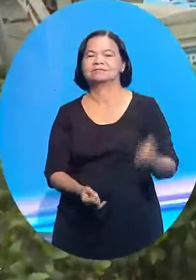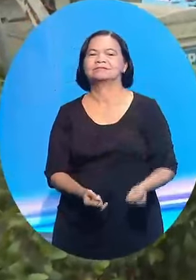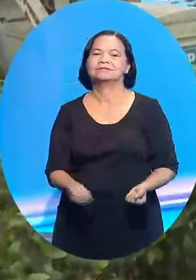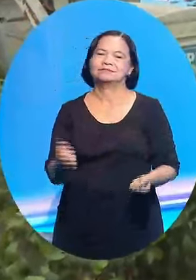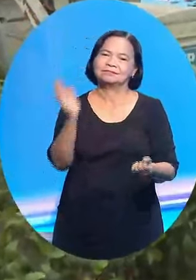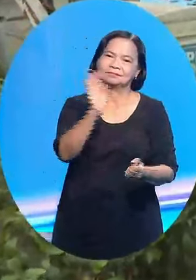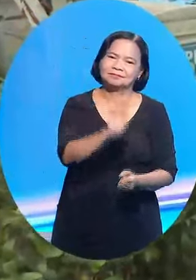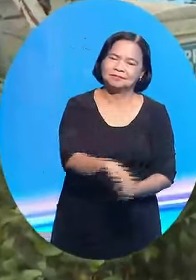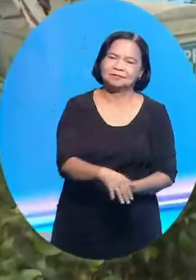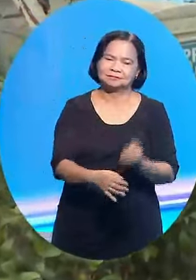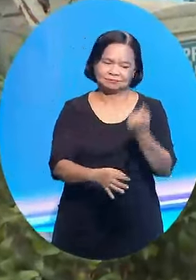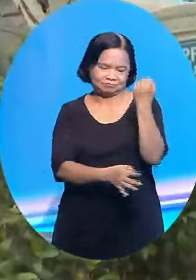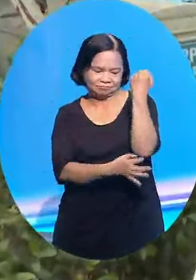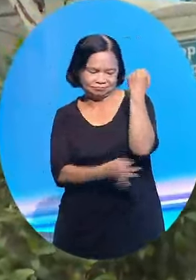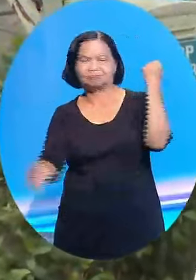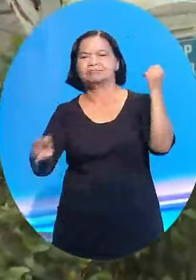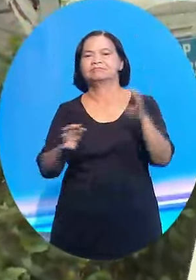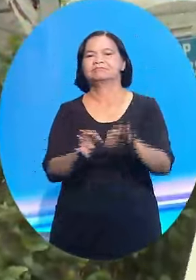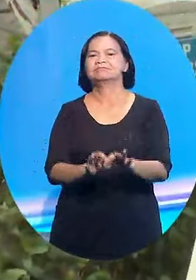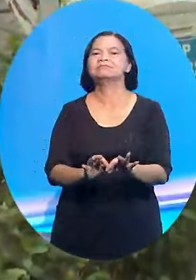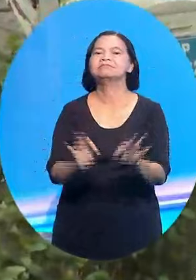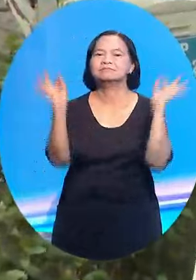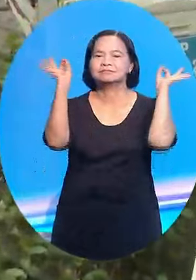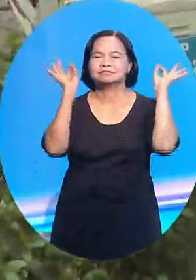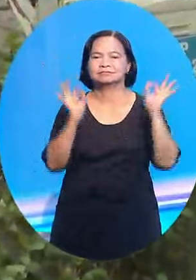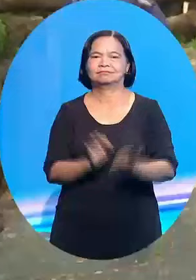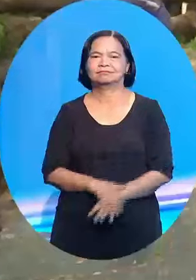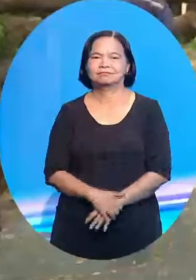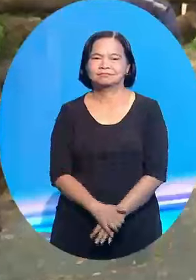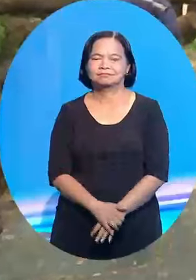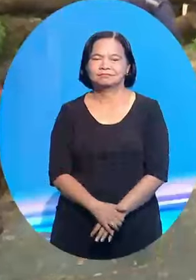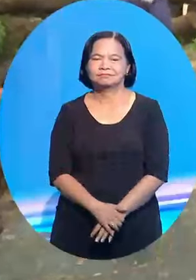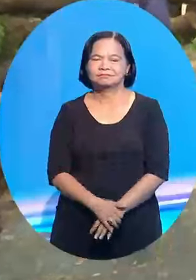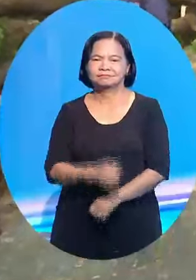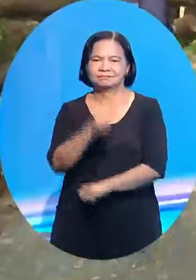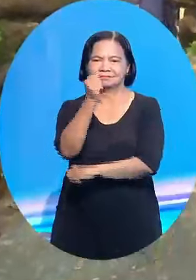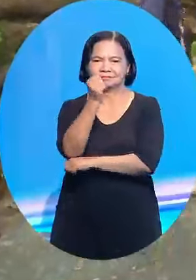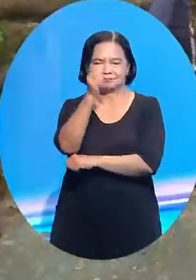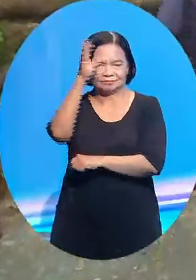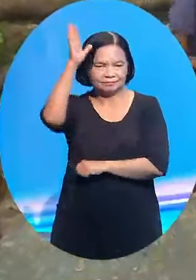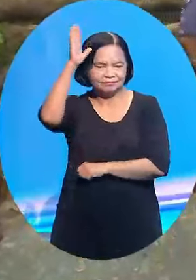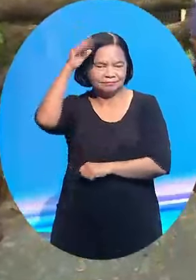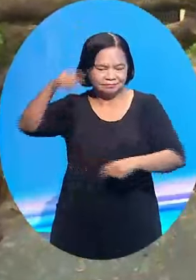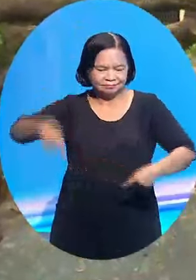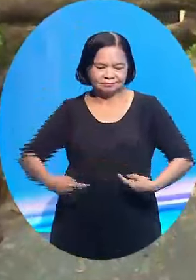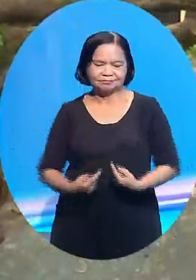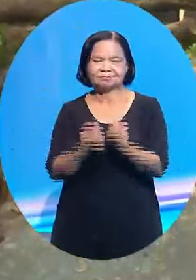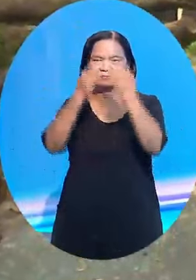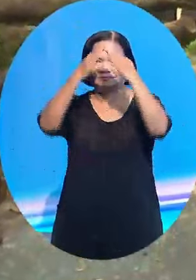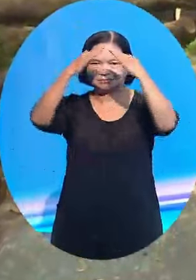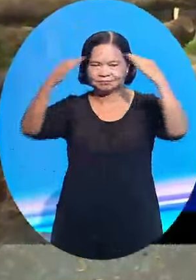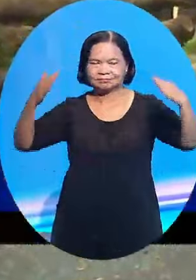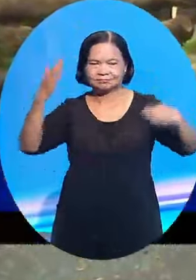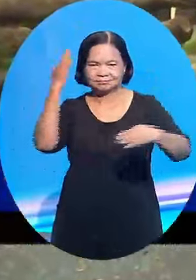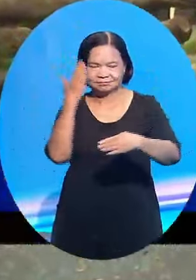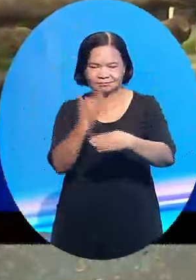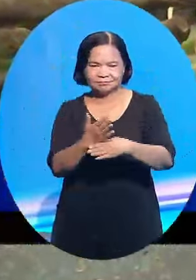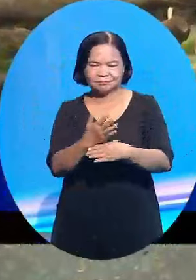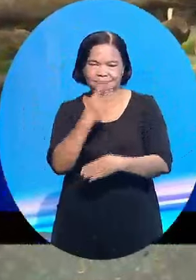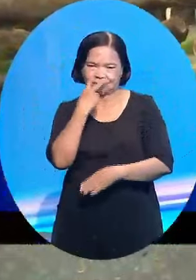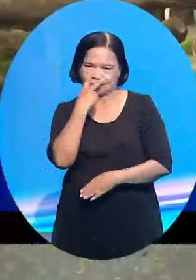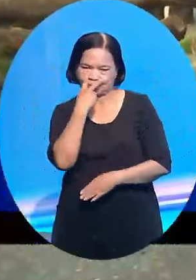toàn, không còn nhiều cái rễ phụ để mà chống đỡ cho cái cây nữa. Cây xanh trồng trong trường thì cần phải có định kỳ bảo